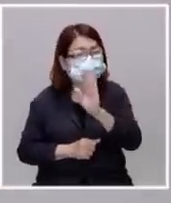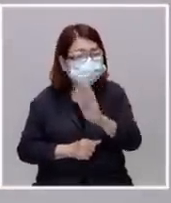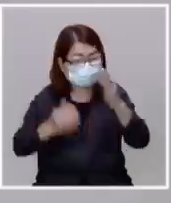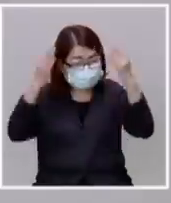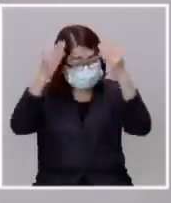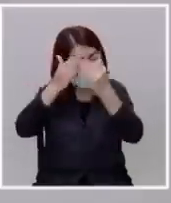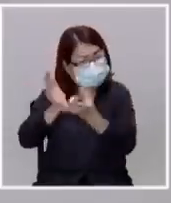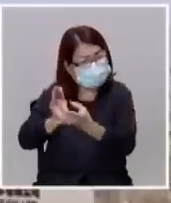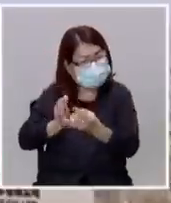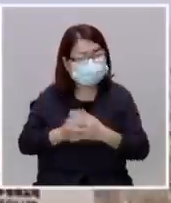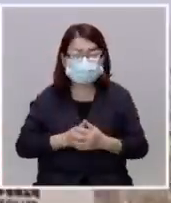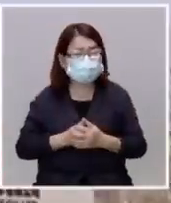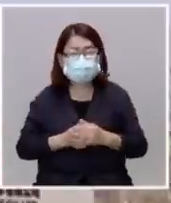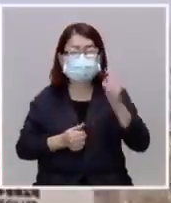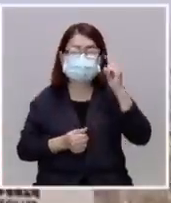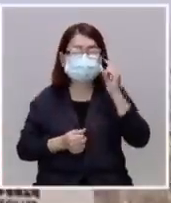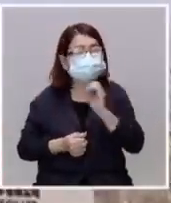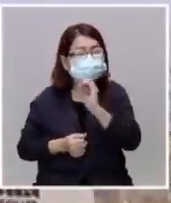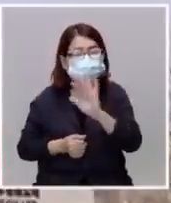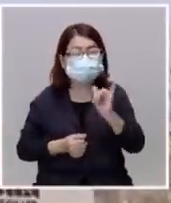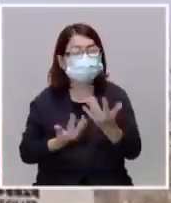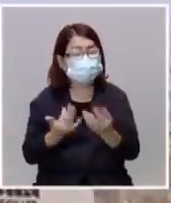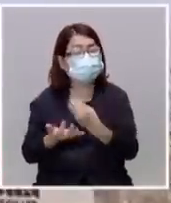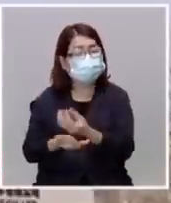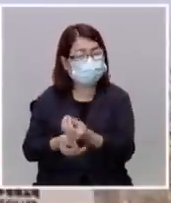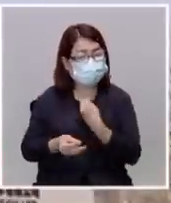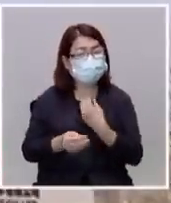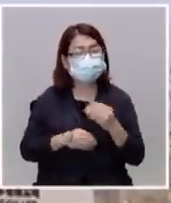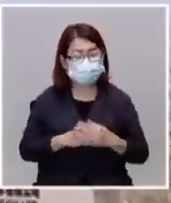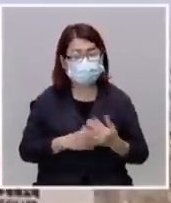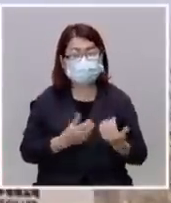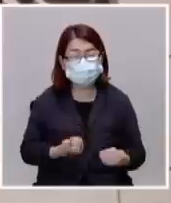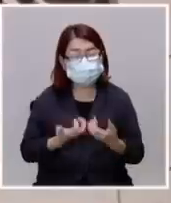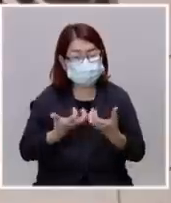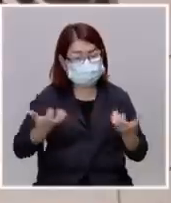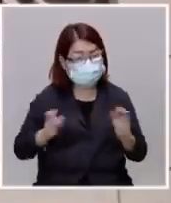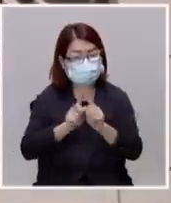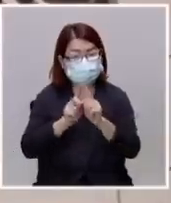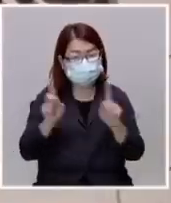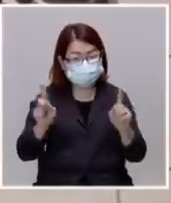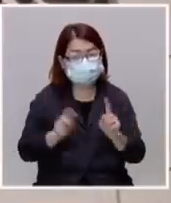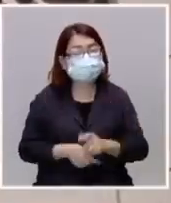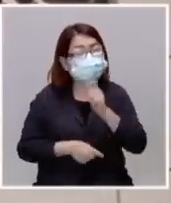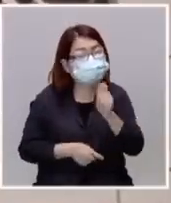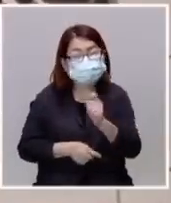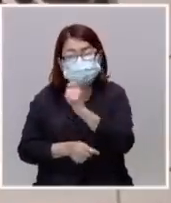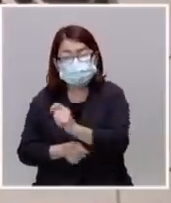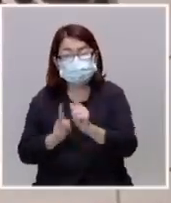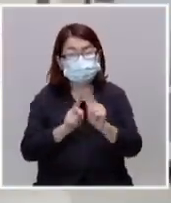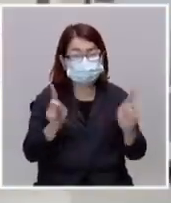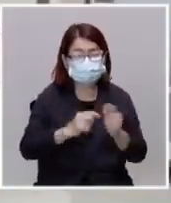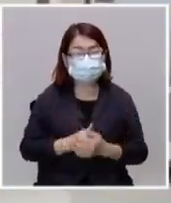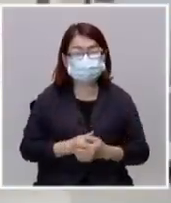ได้จนกว่าจะได้รับรายละเอียดเพิ่มเติมแต่ในการสัมภาษณ์แยกต่างหากกับบลูมเบิร์กเมื่อวันอังคารที่ผ่านมาค่ะหยินเว่ยต